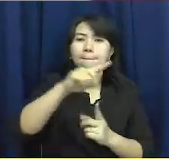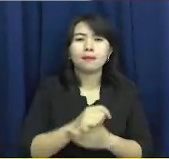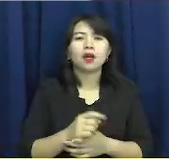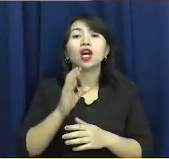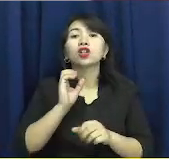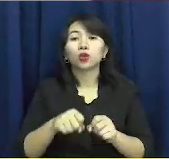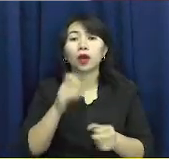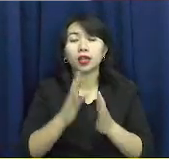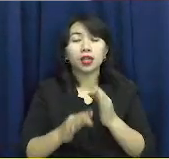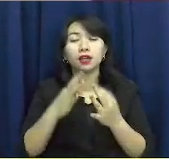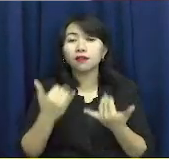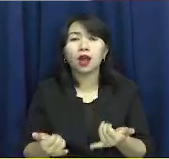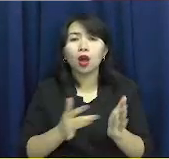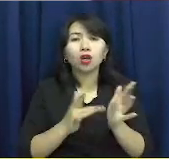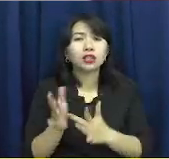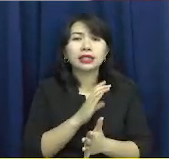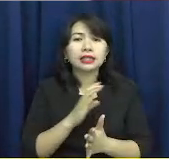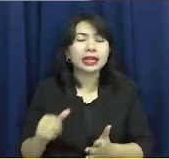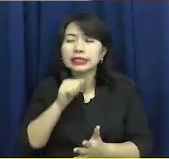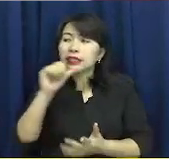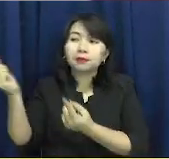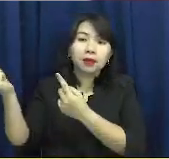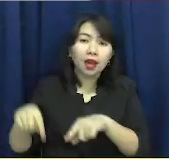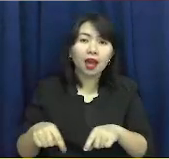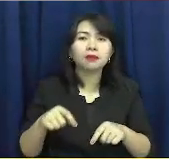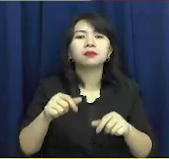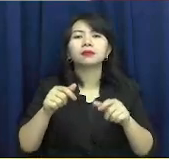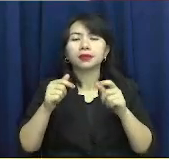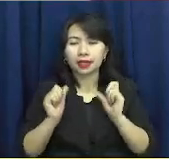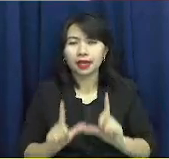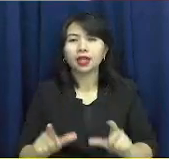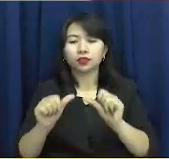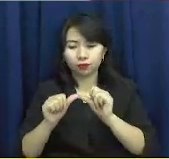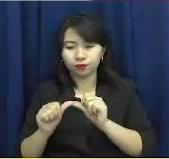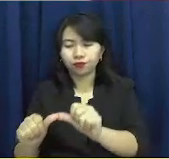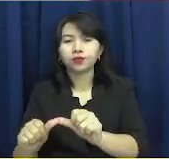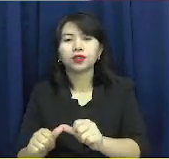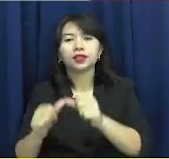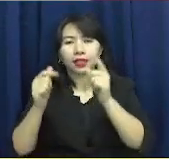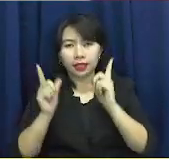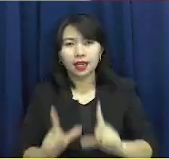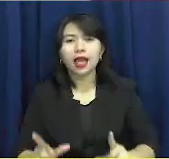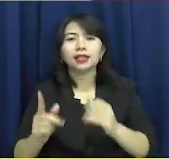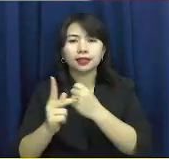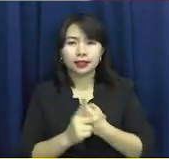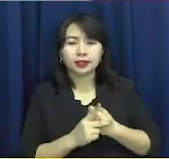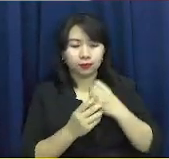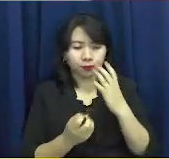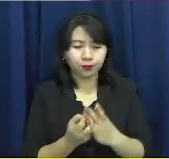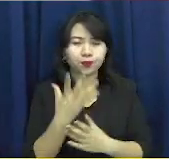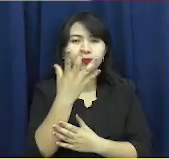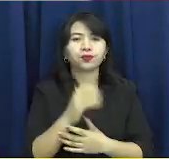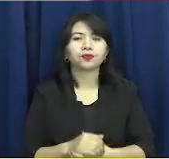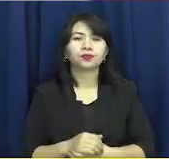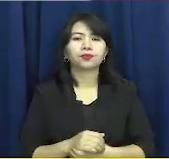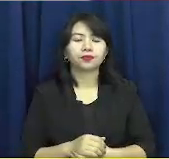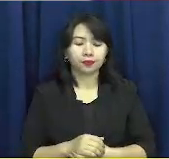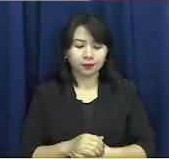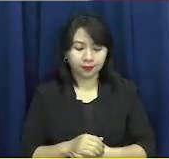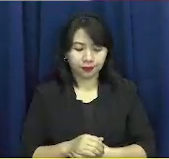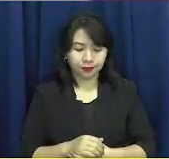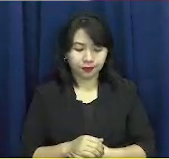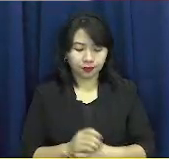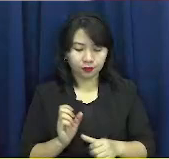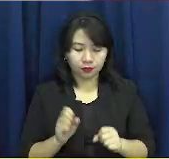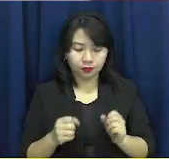as we keep on growing. Alright? Or, let's keep on growing as we keep on going. Eh,